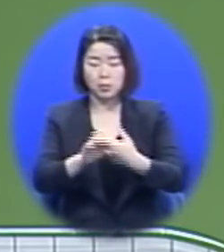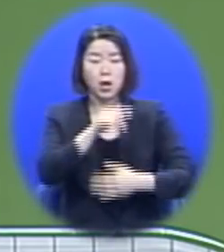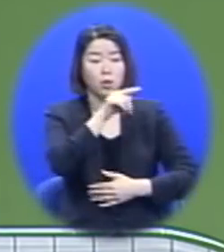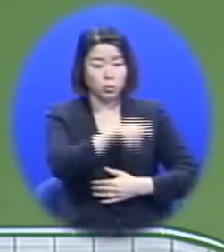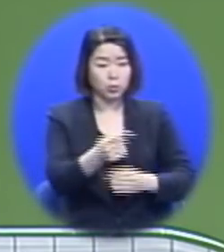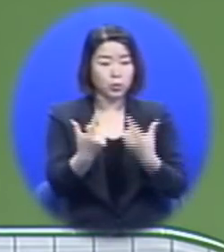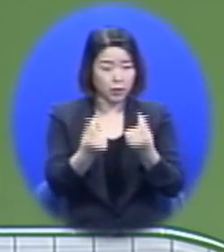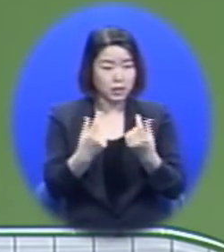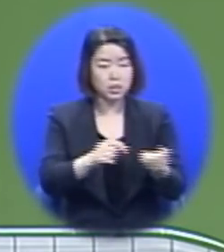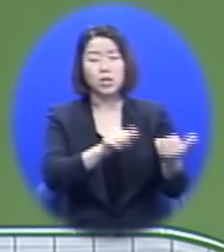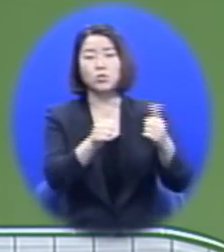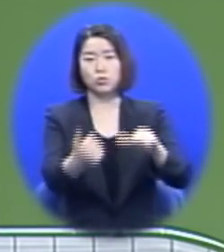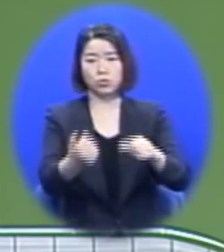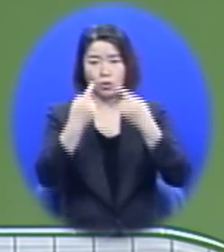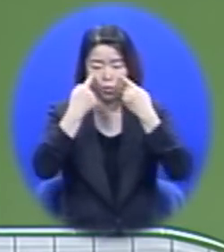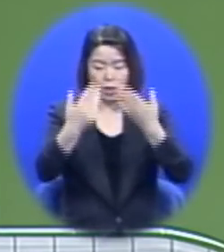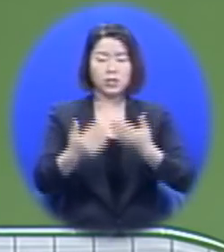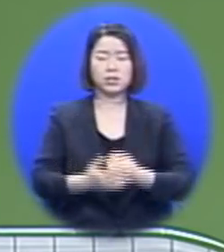거야.